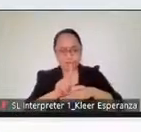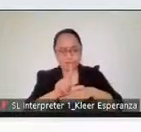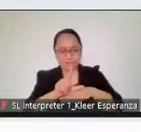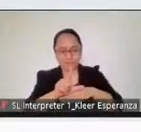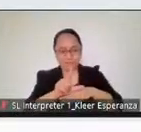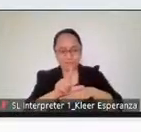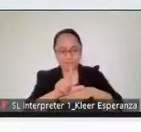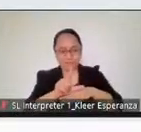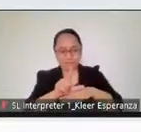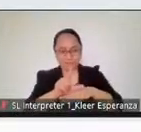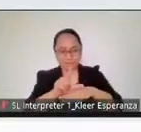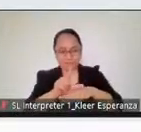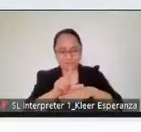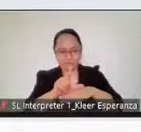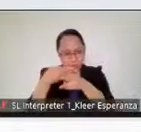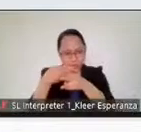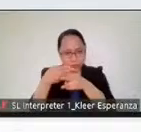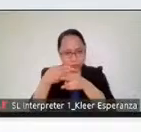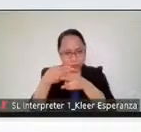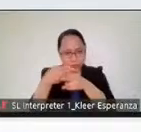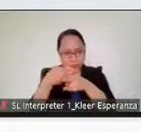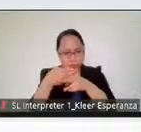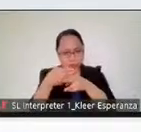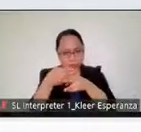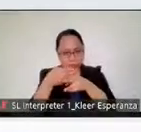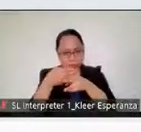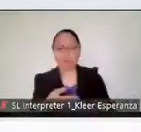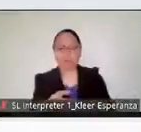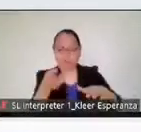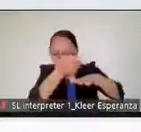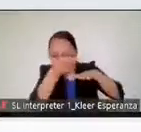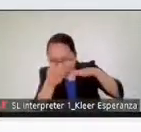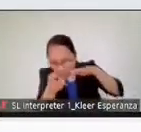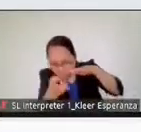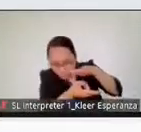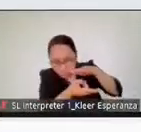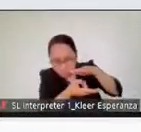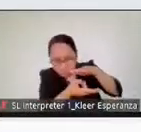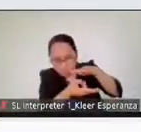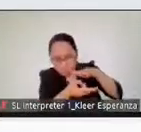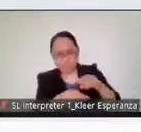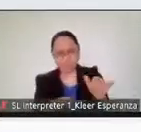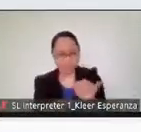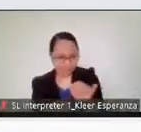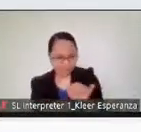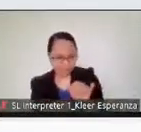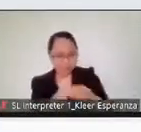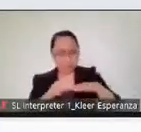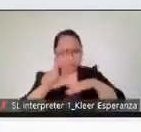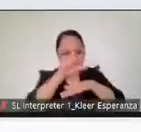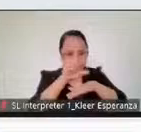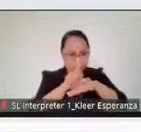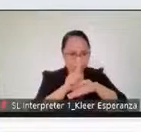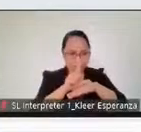Ipagsublyanta. Isuti pudno. Amang tagikwake.